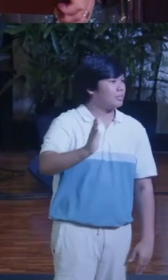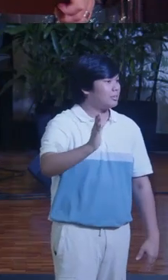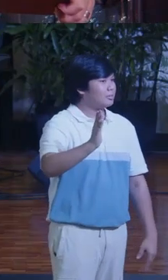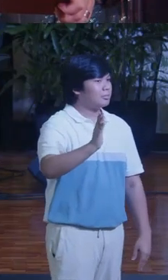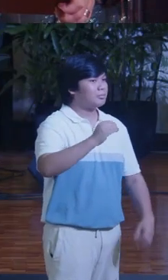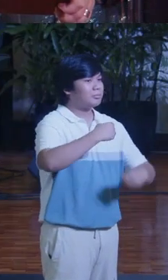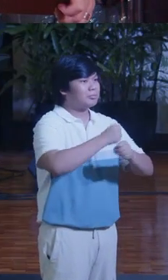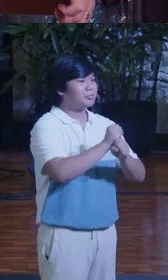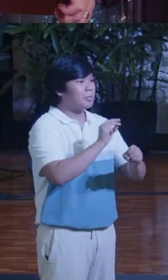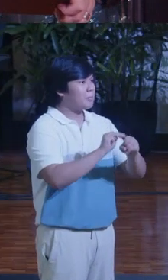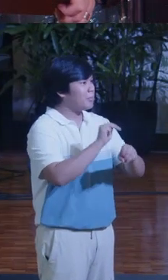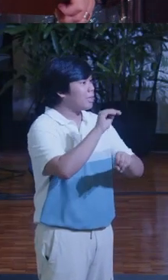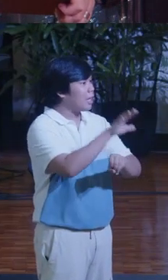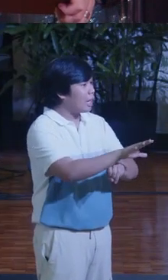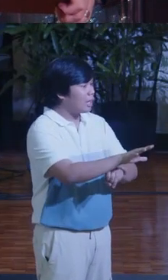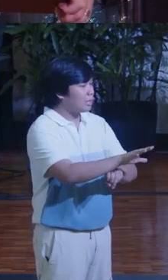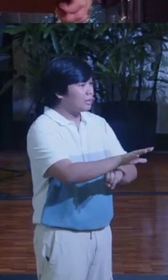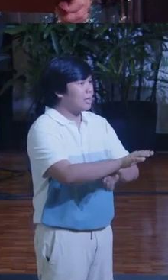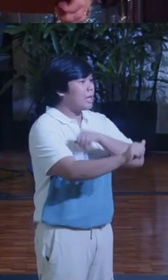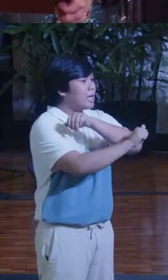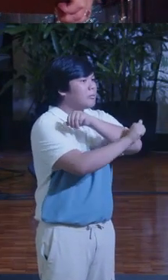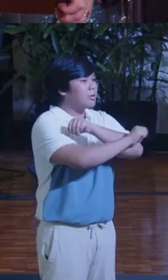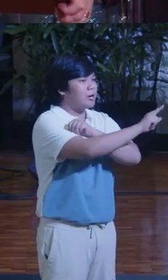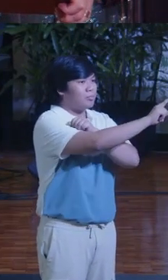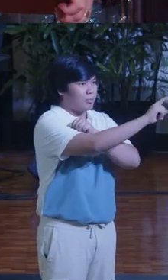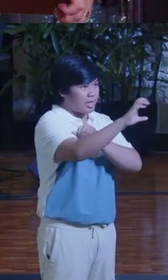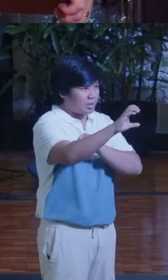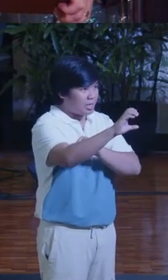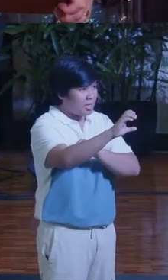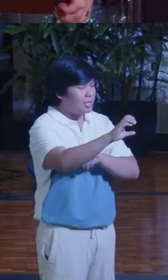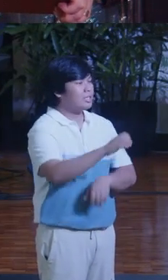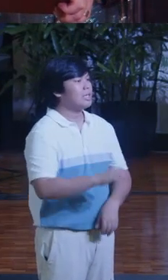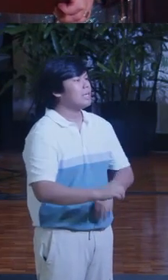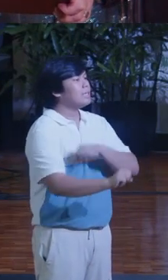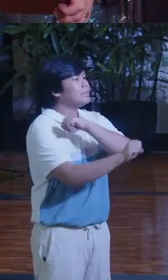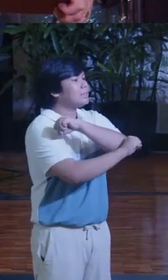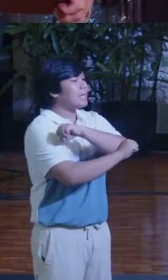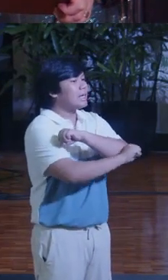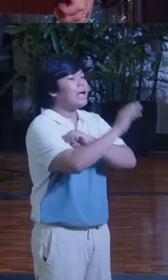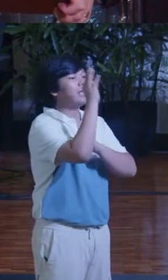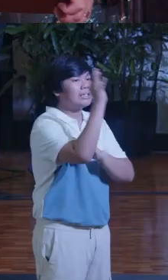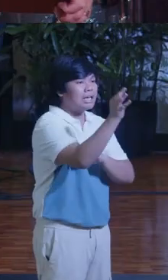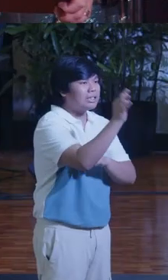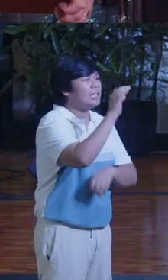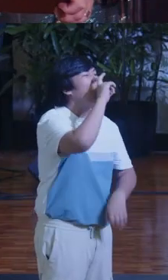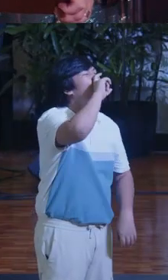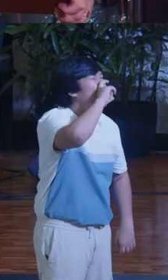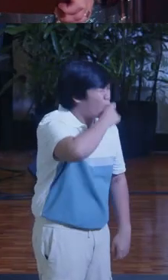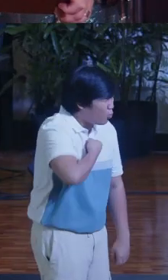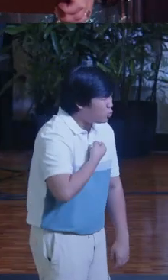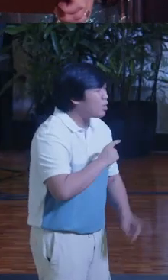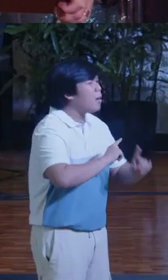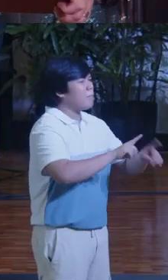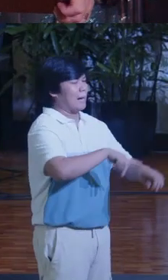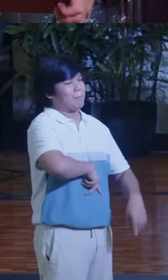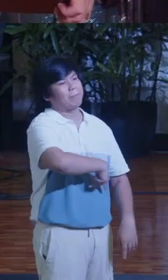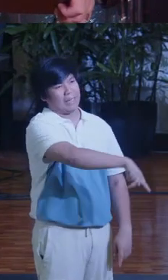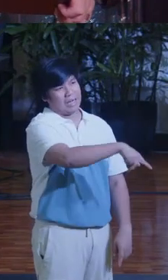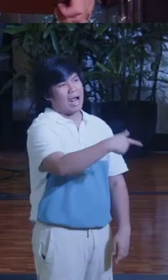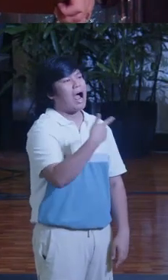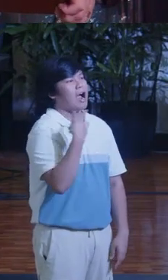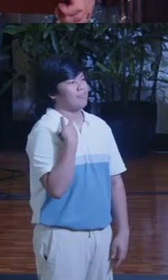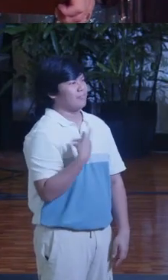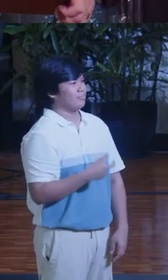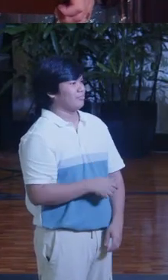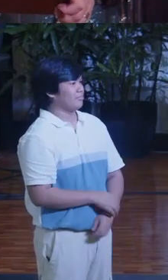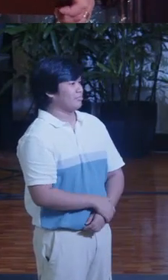Sila ay nagkaroon ng anak sa sarili nilang laman in their old age. At